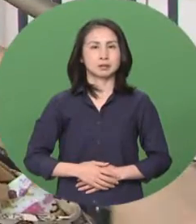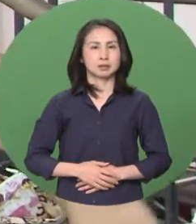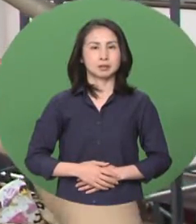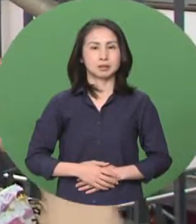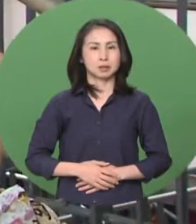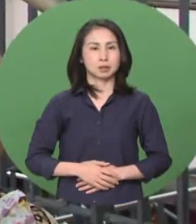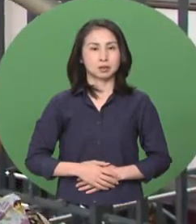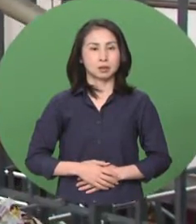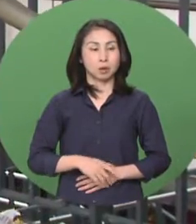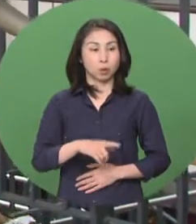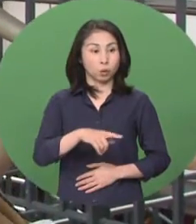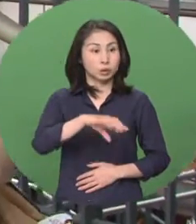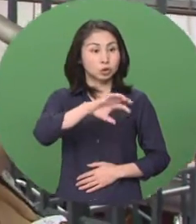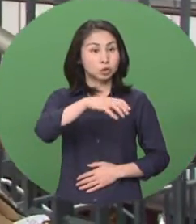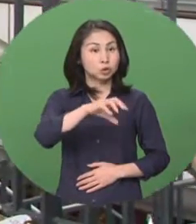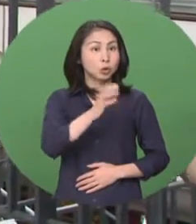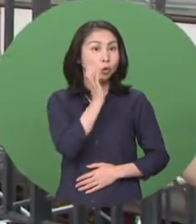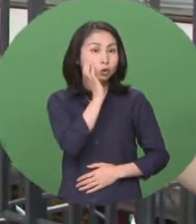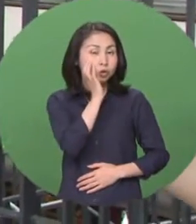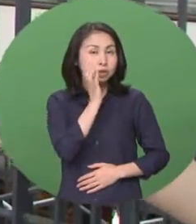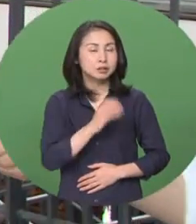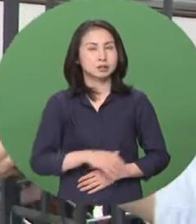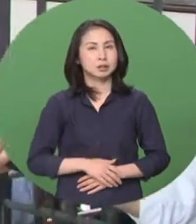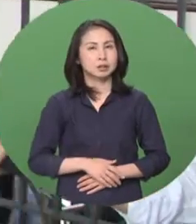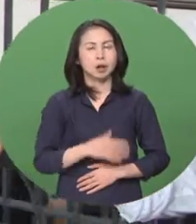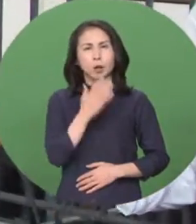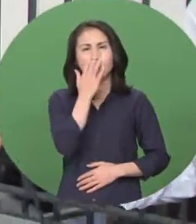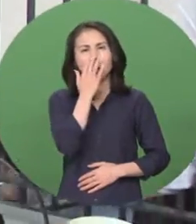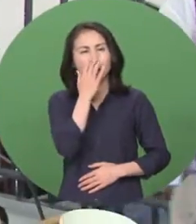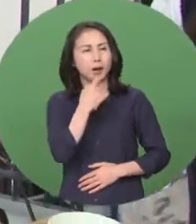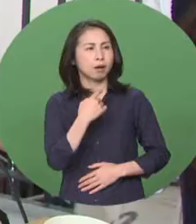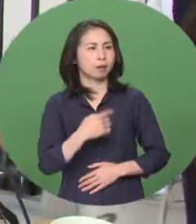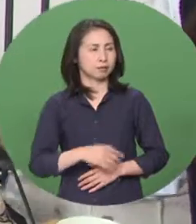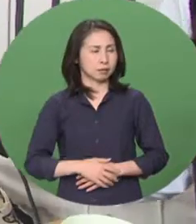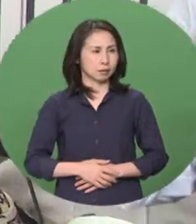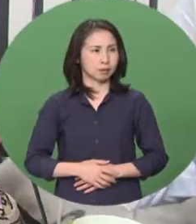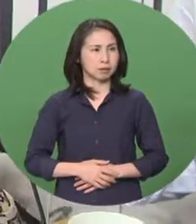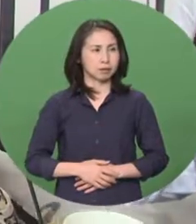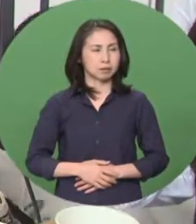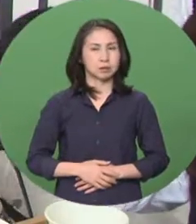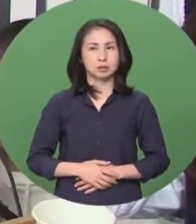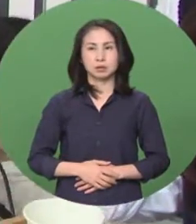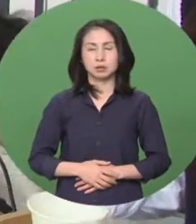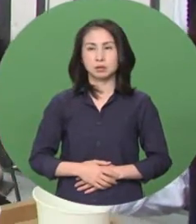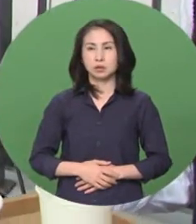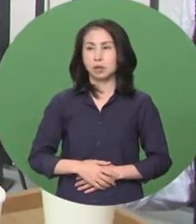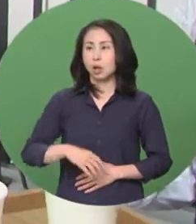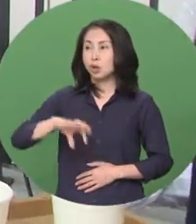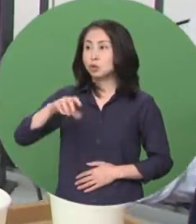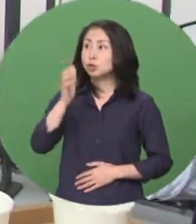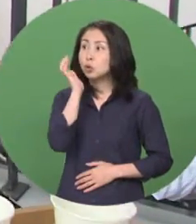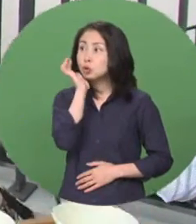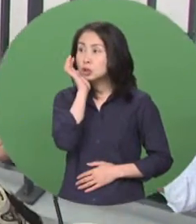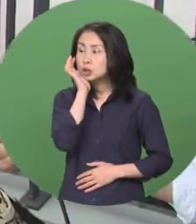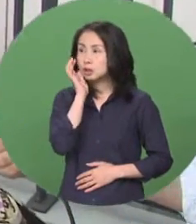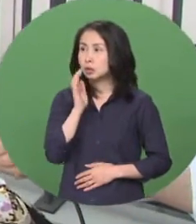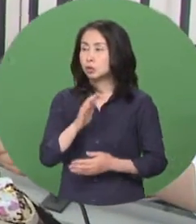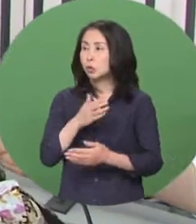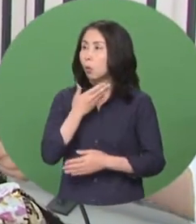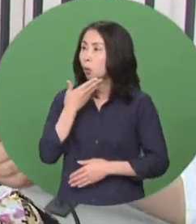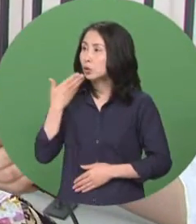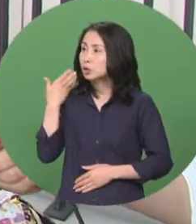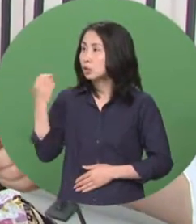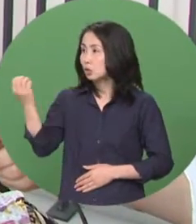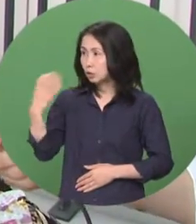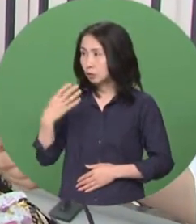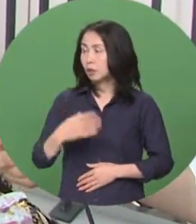こっちほんの水道水。 そうなんですよ。 全然分からへんかった。分からなかったです。 これ水道水、ね、柔らかくて美味しかったっ